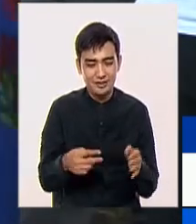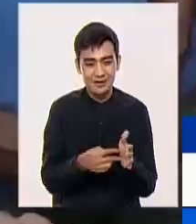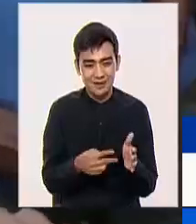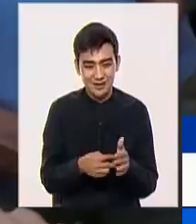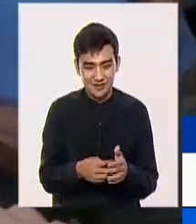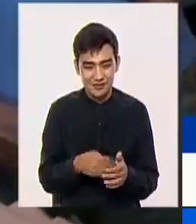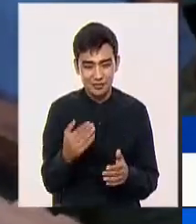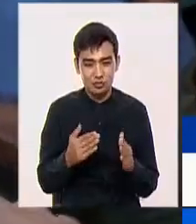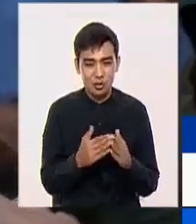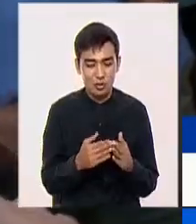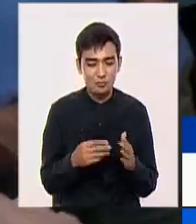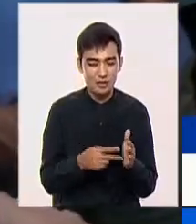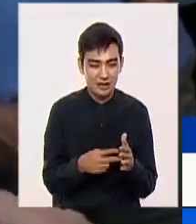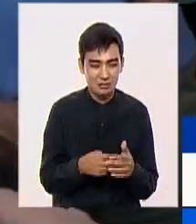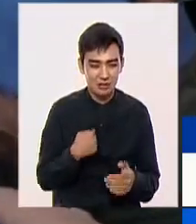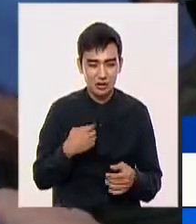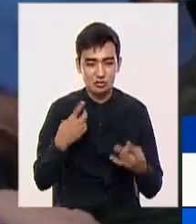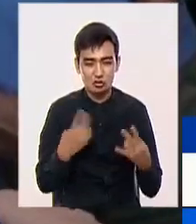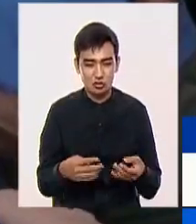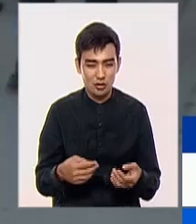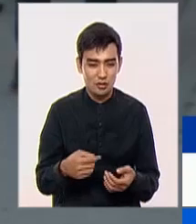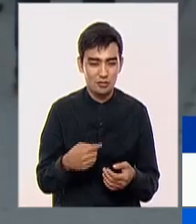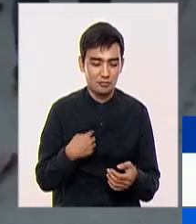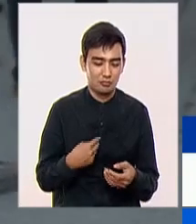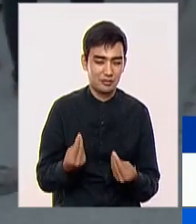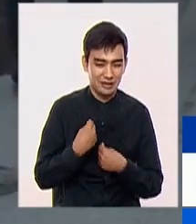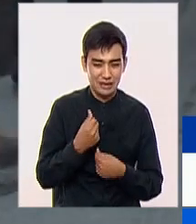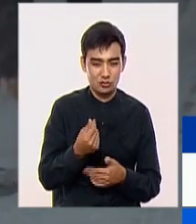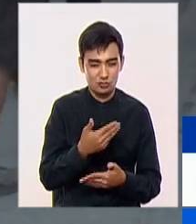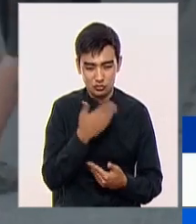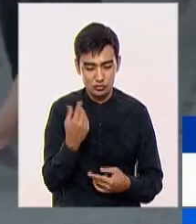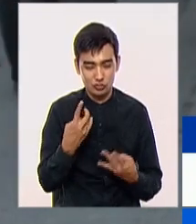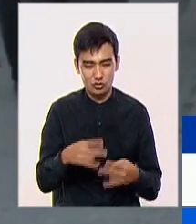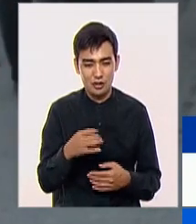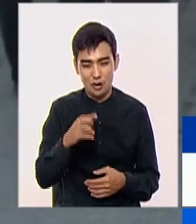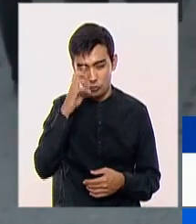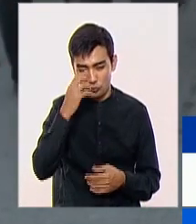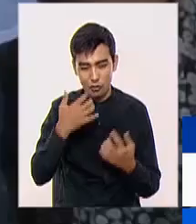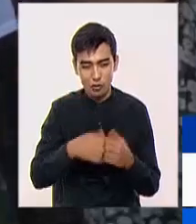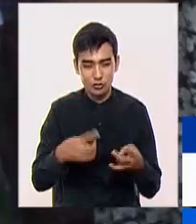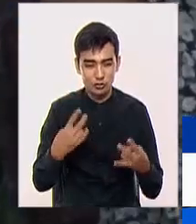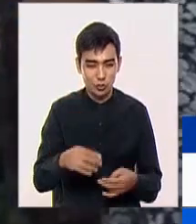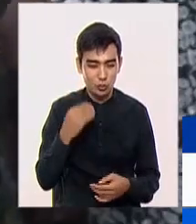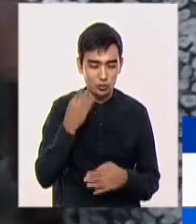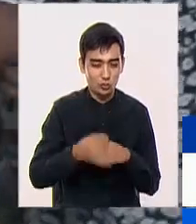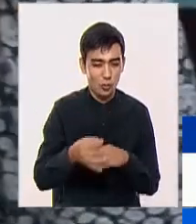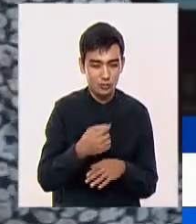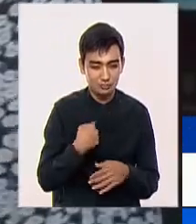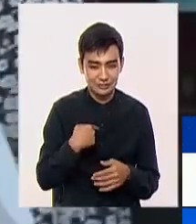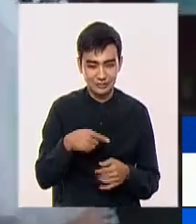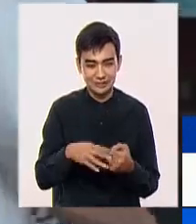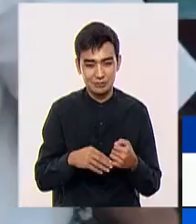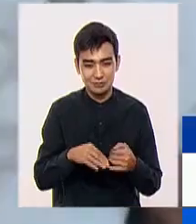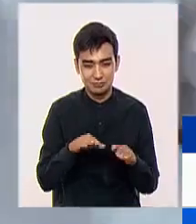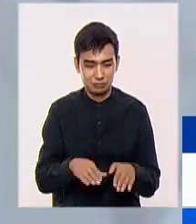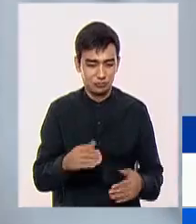бойынша үйдің құны да қажет емес дейді. Бағалауда жасалынбасын, мемлекет пайдасына да алынбасын деп отыр. Түркістан облысы бөлінбей тұрған тұста